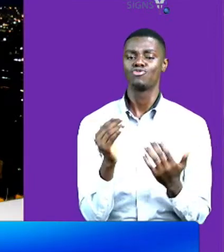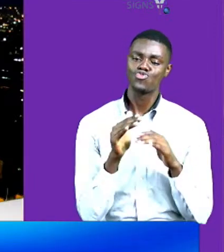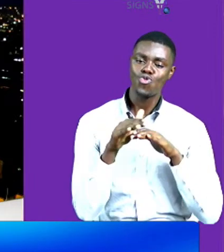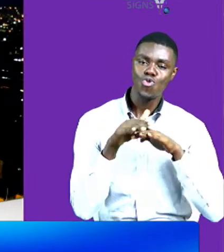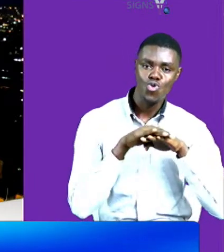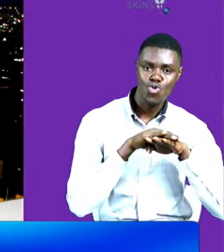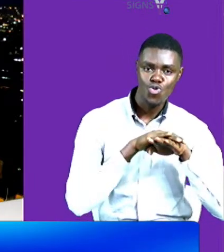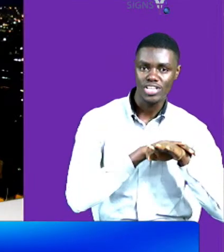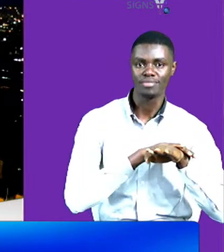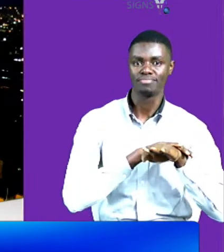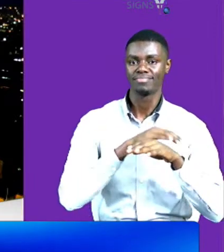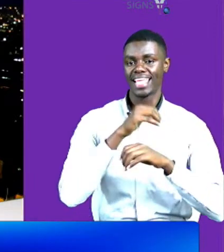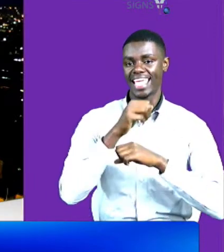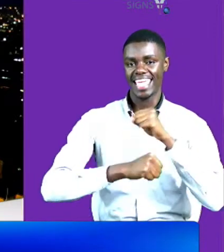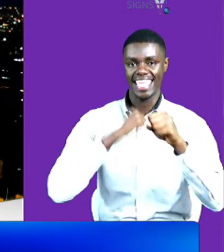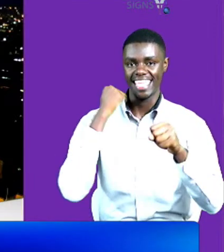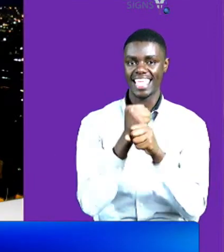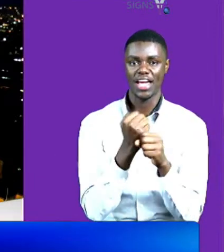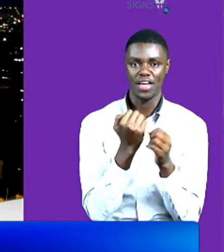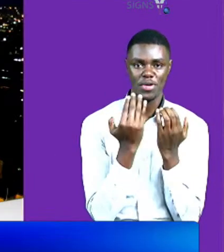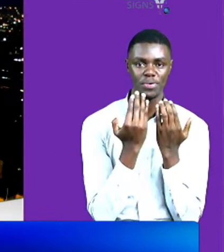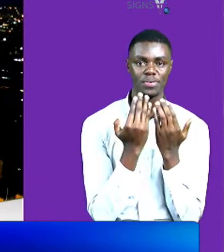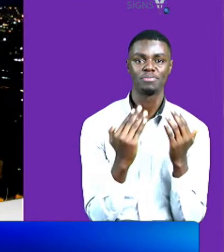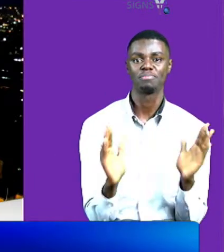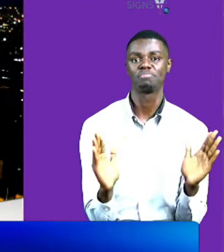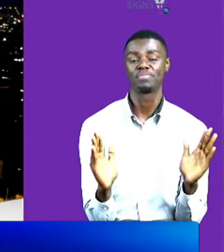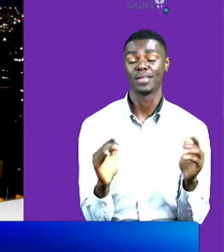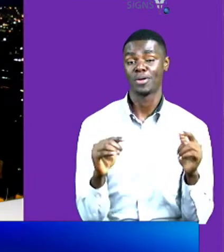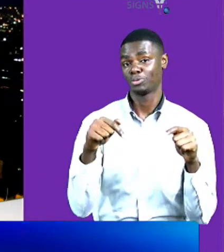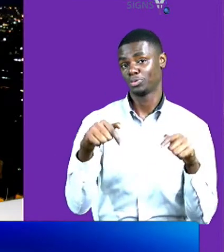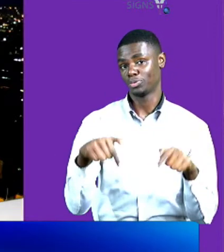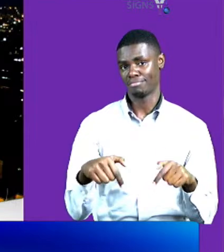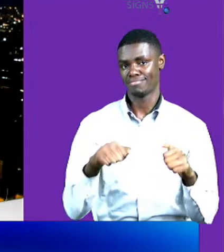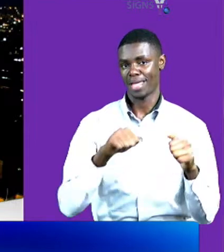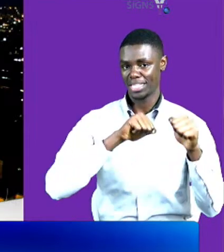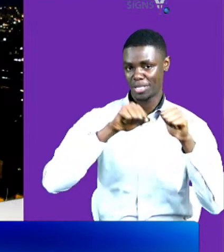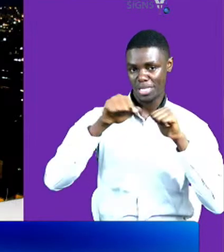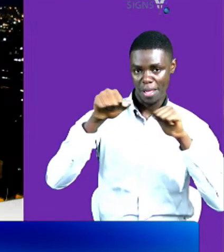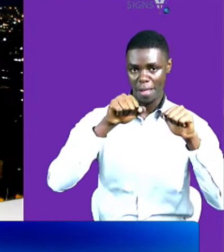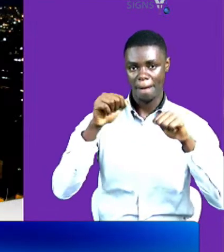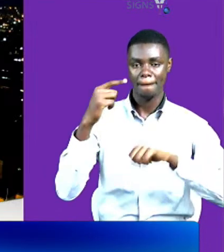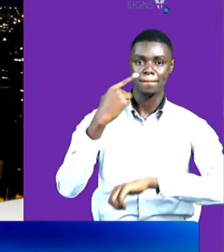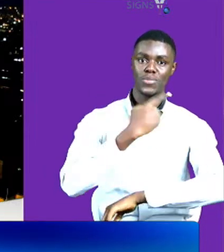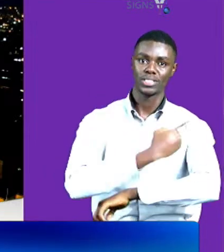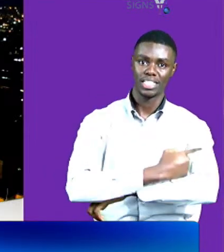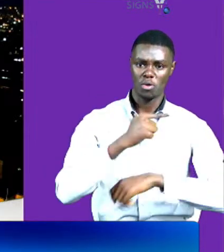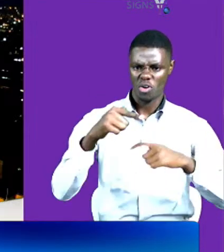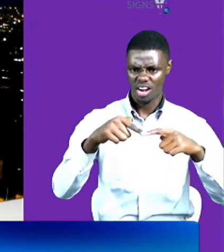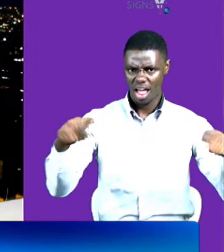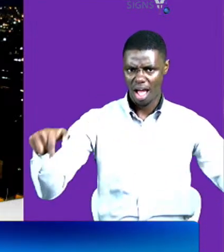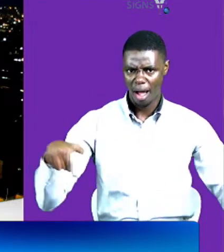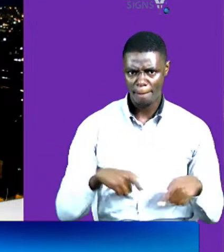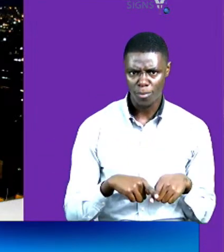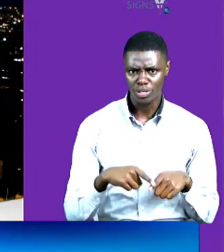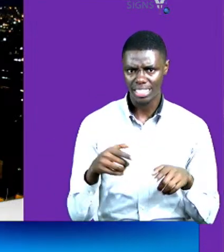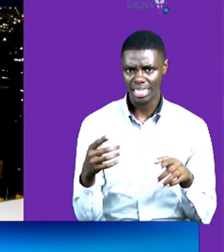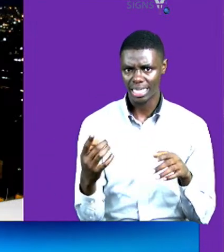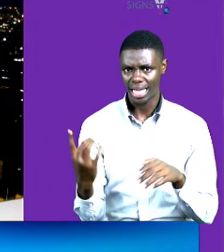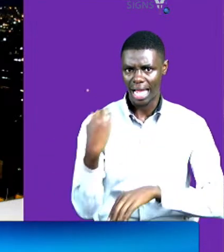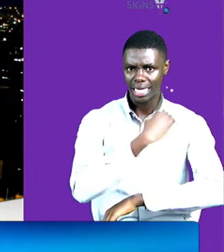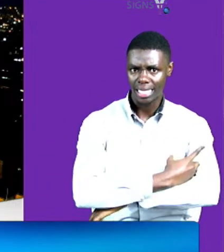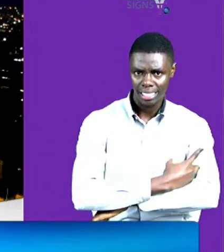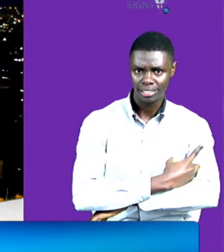slowly coming to the end of the year. Today is Boxing Day. Are you opening those